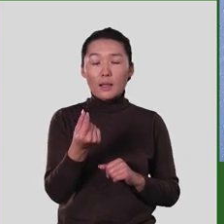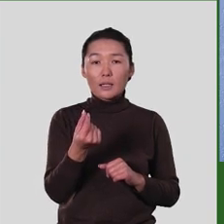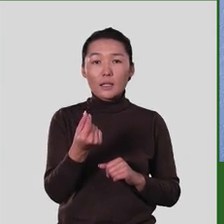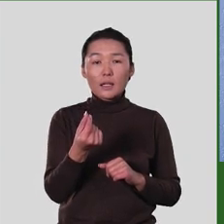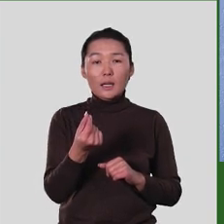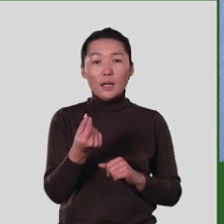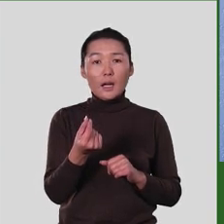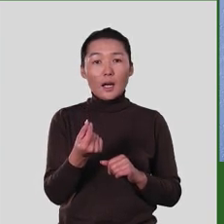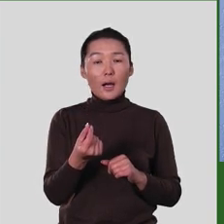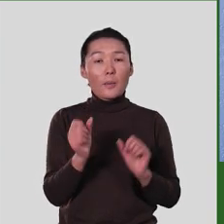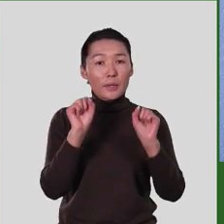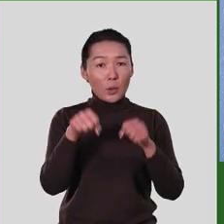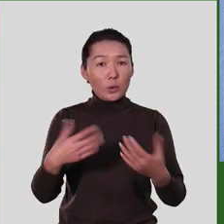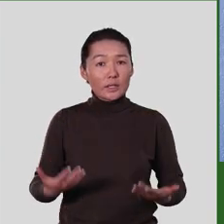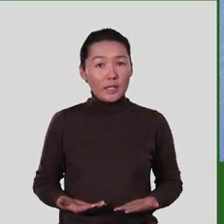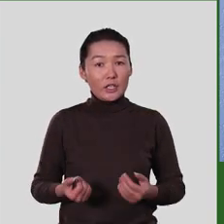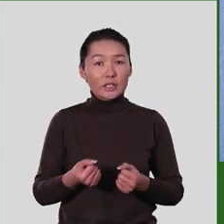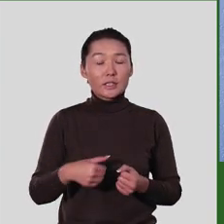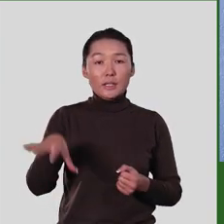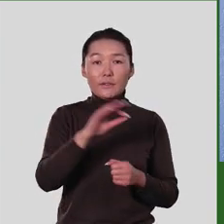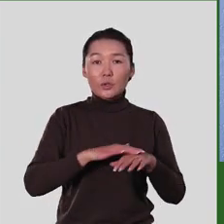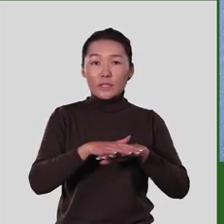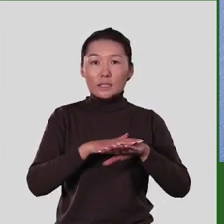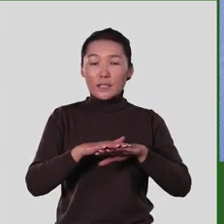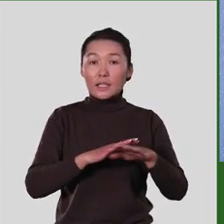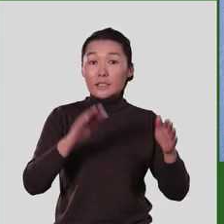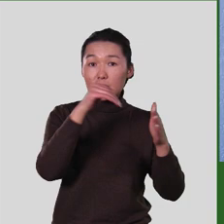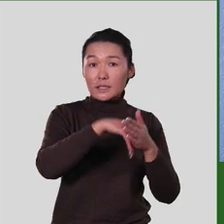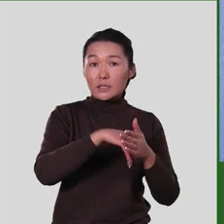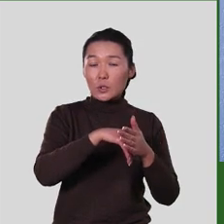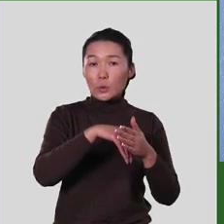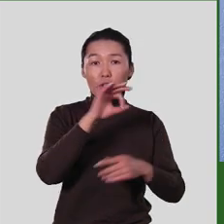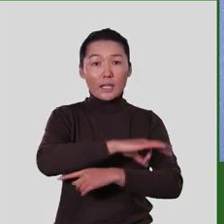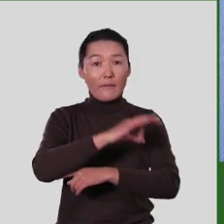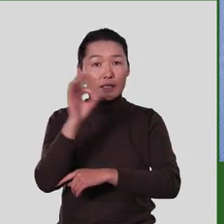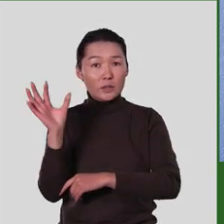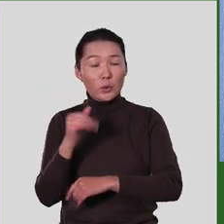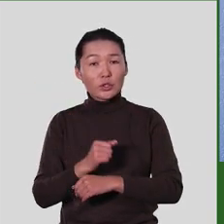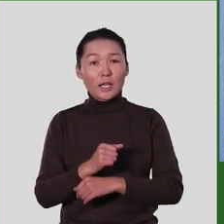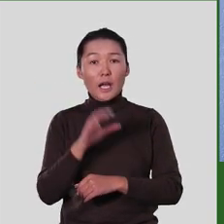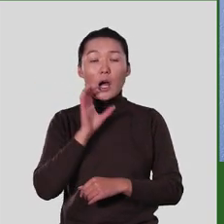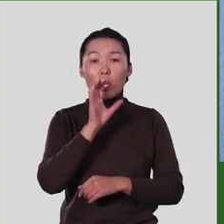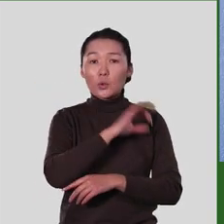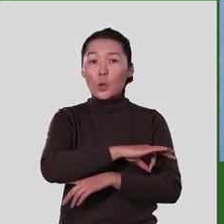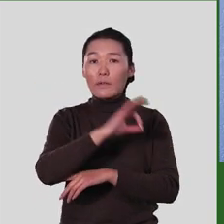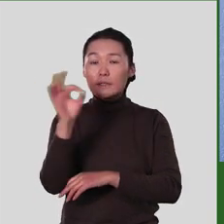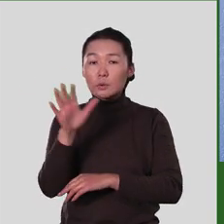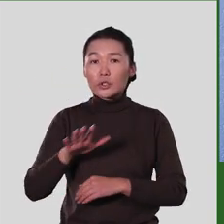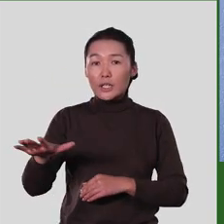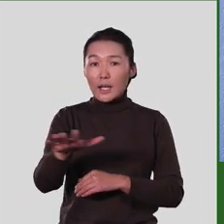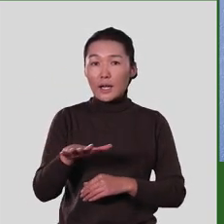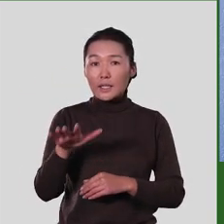жизни. Почти все население сосредоточено на восточной, юго-восточной окраинах